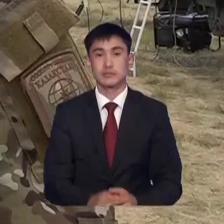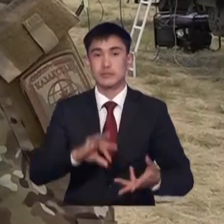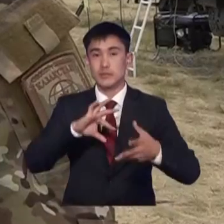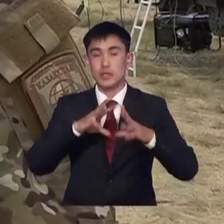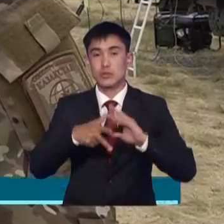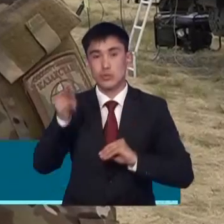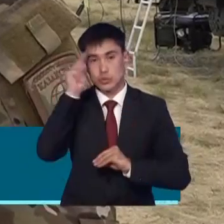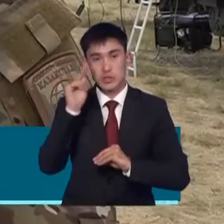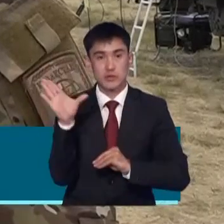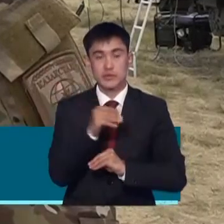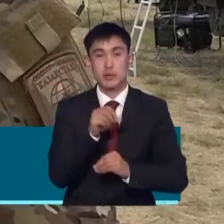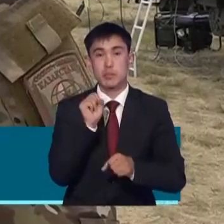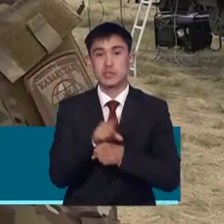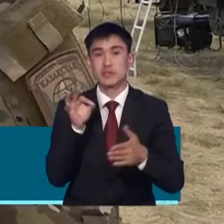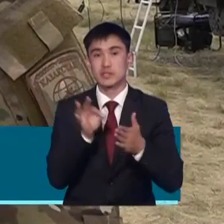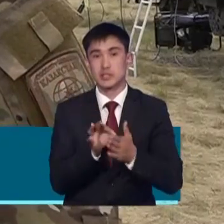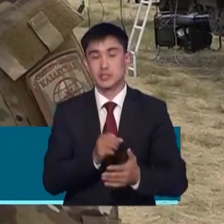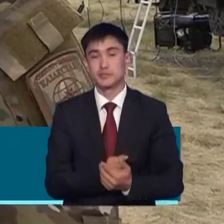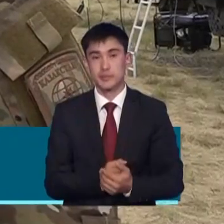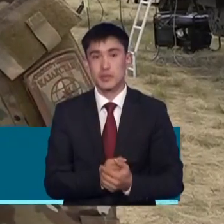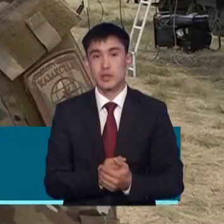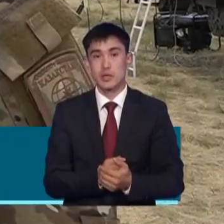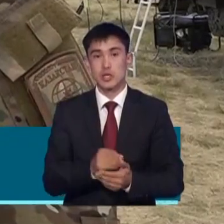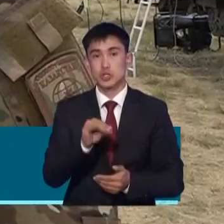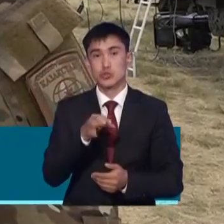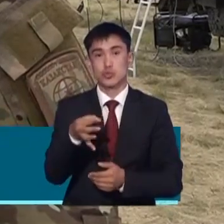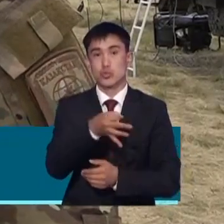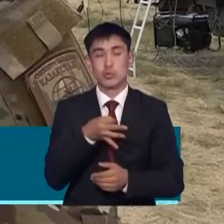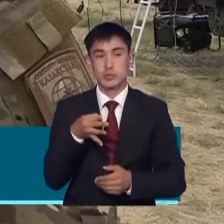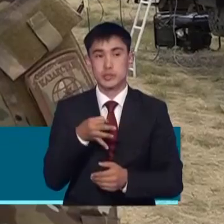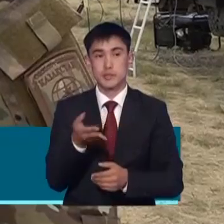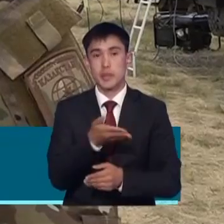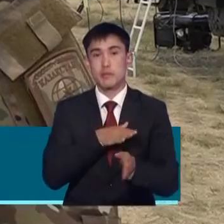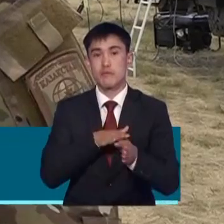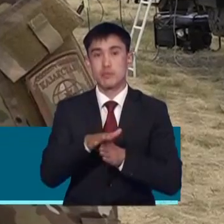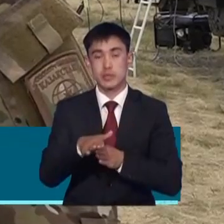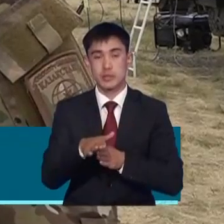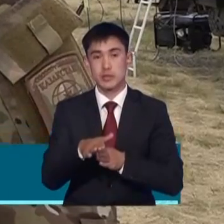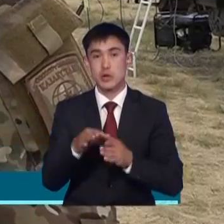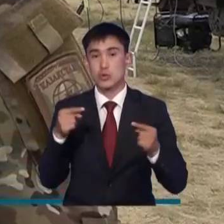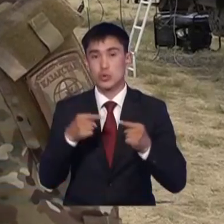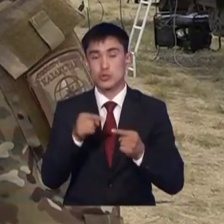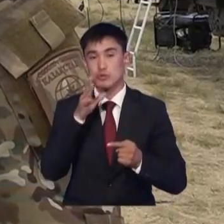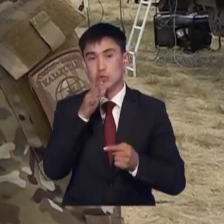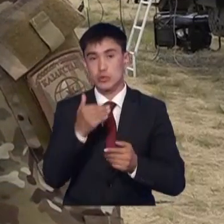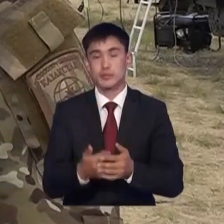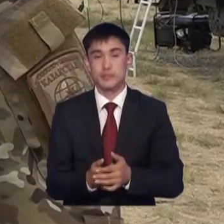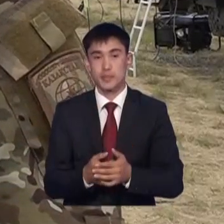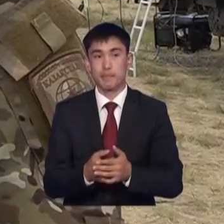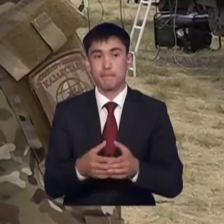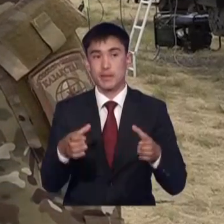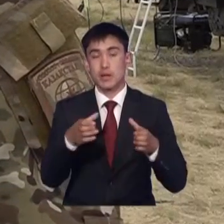учении все поставленные задачи перед житсу Иско областью нами выполнены точно и в срок